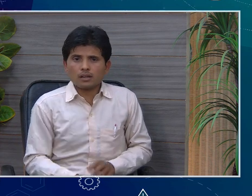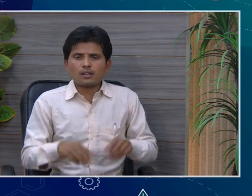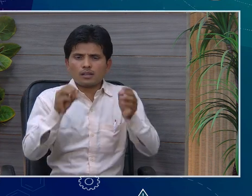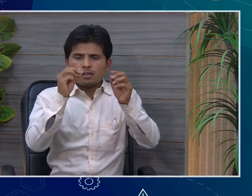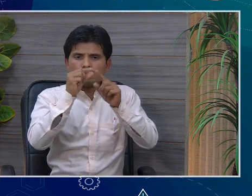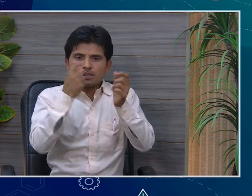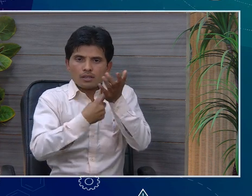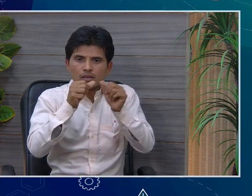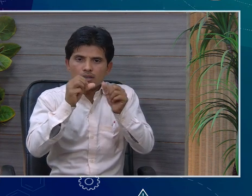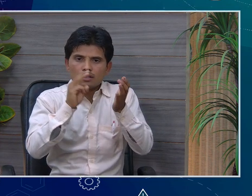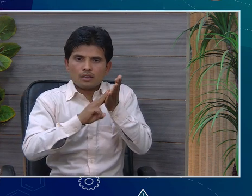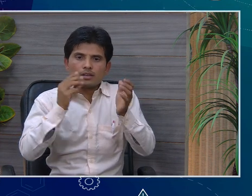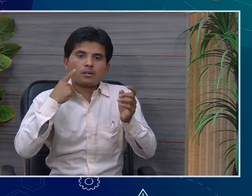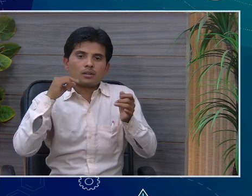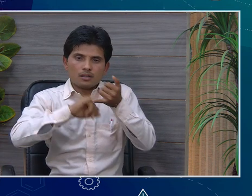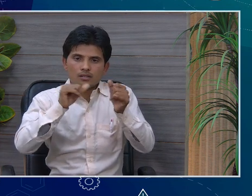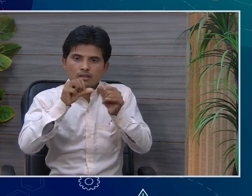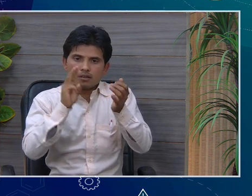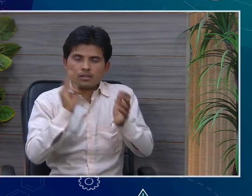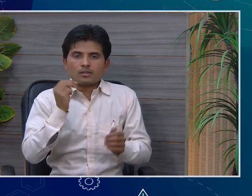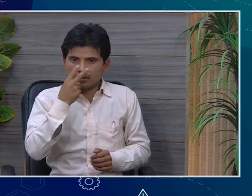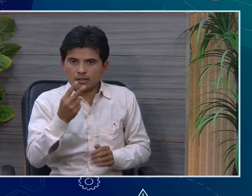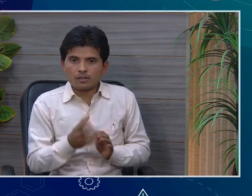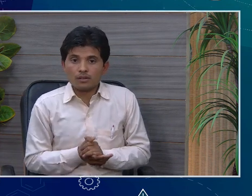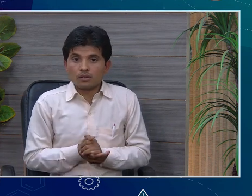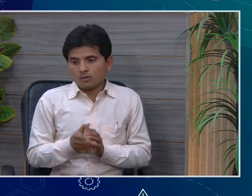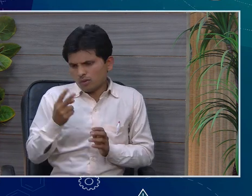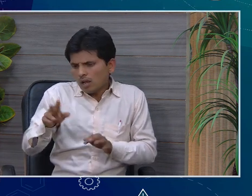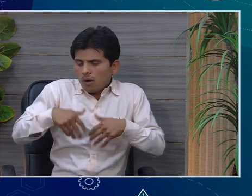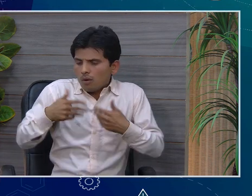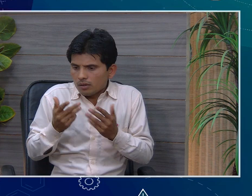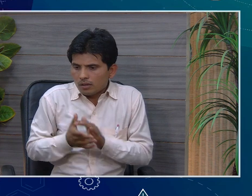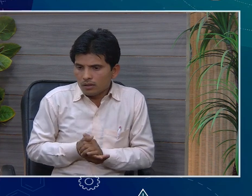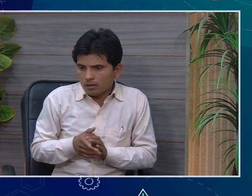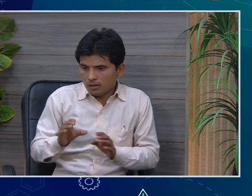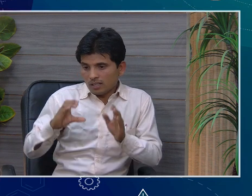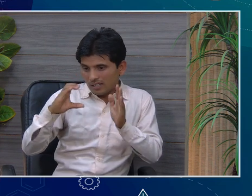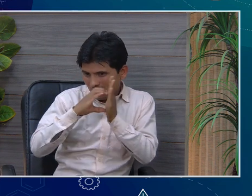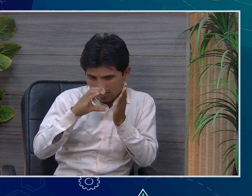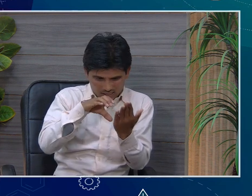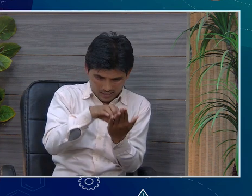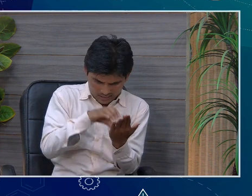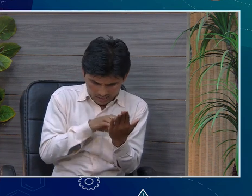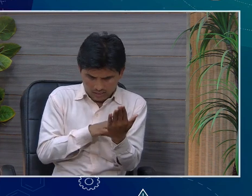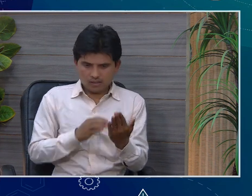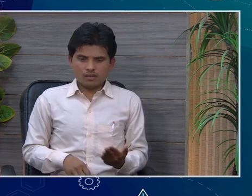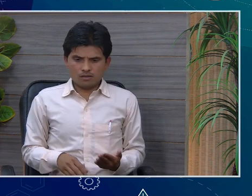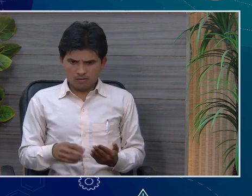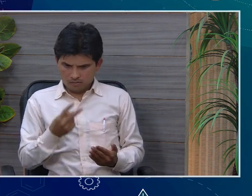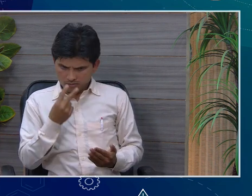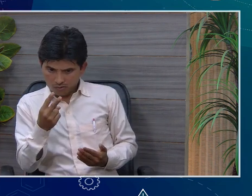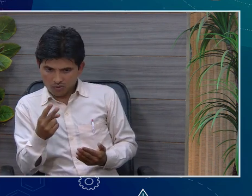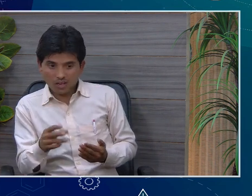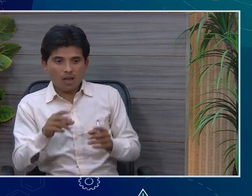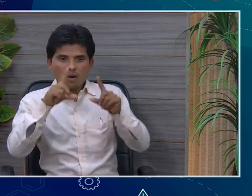कि कि हम मॉडिफिकेशन क्योंकि हम टैक्स के अंदर क्या रखते हैं उसमें विजुअल मोड में उसकी